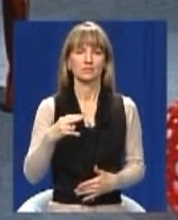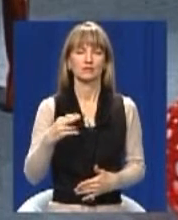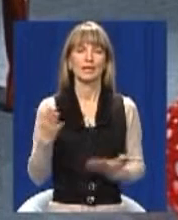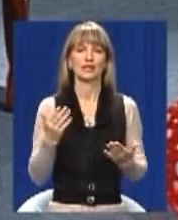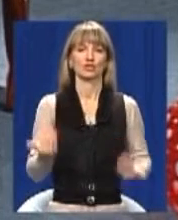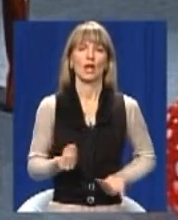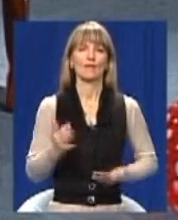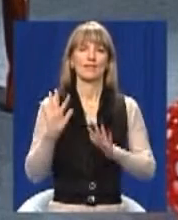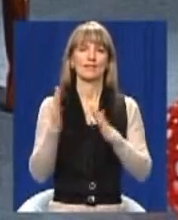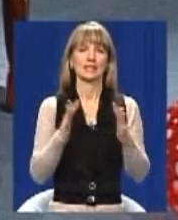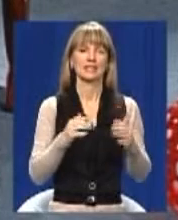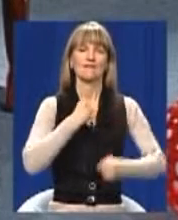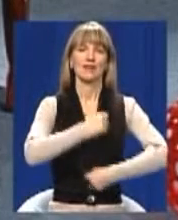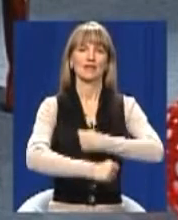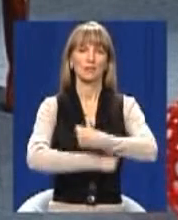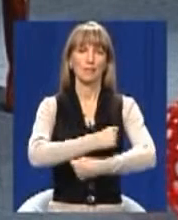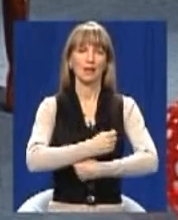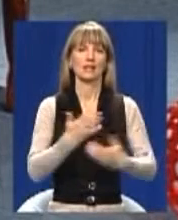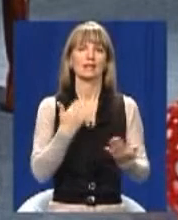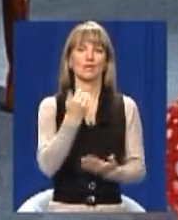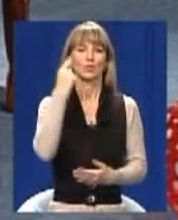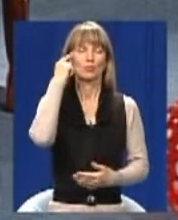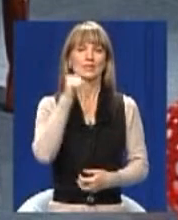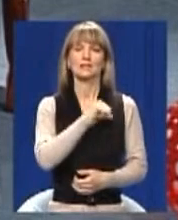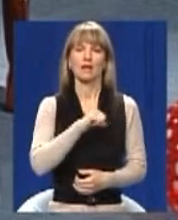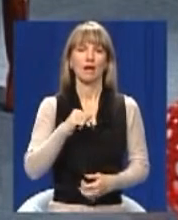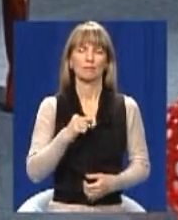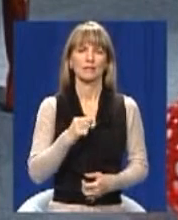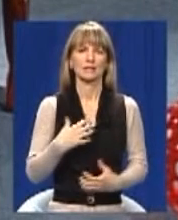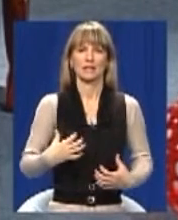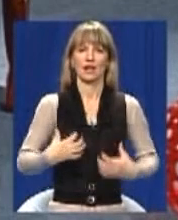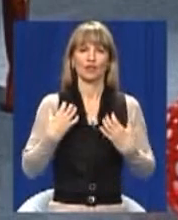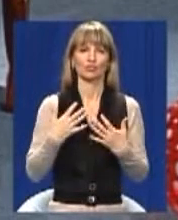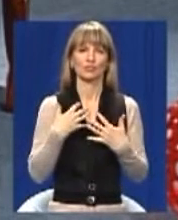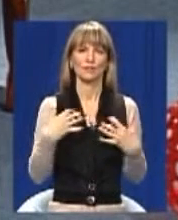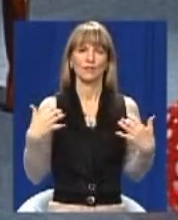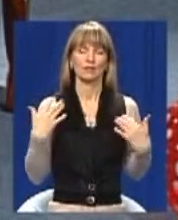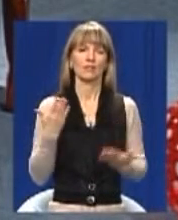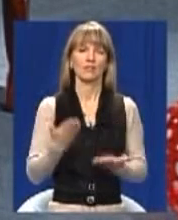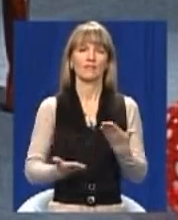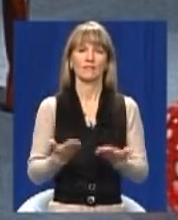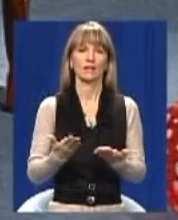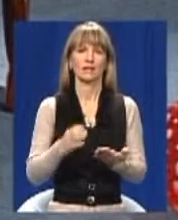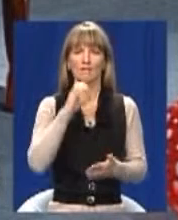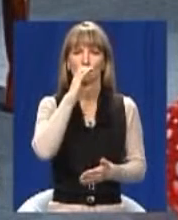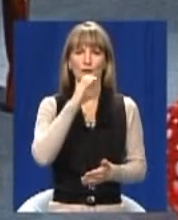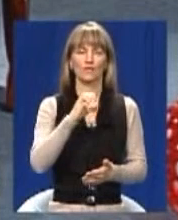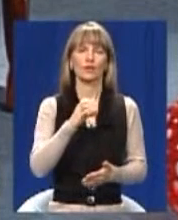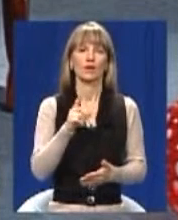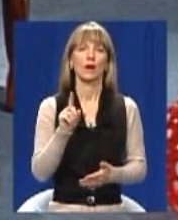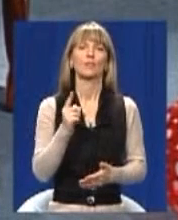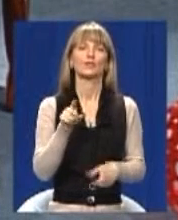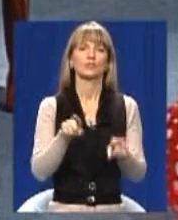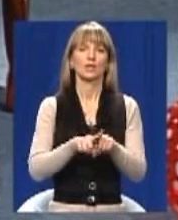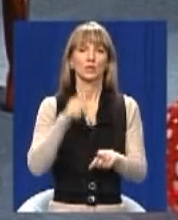лісі, наприклад? Медведів знаю. А які, на твою думку, самі-самі-самі найстрашніші тварини? Напевно, вовки. А чому